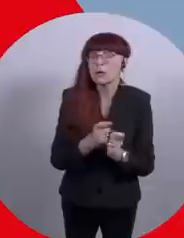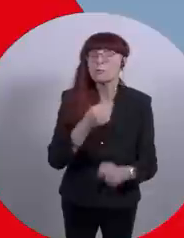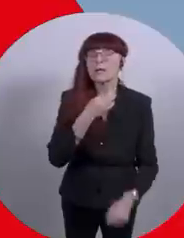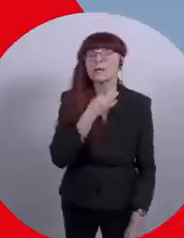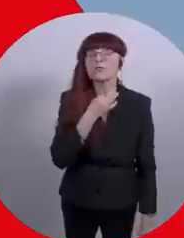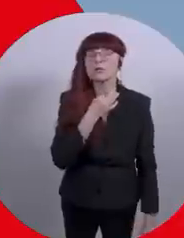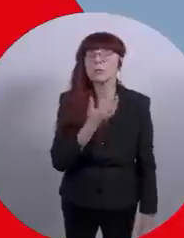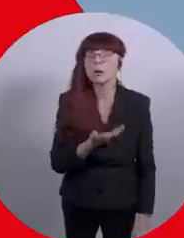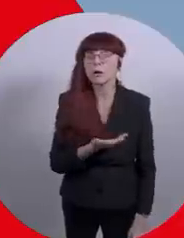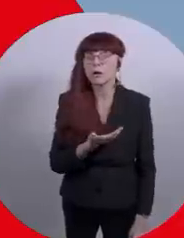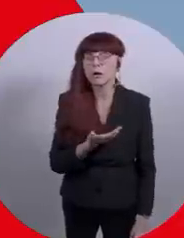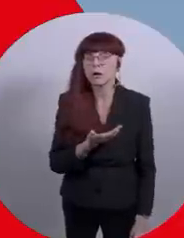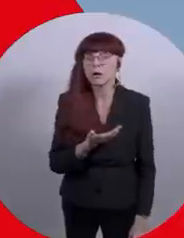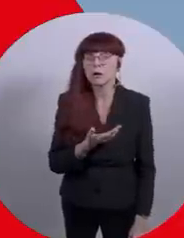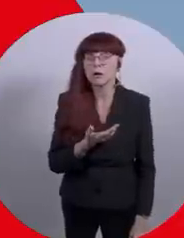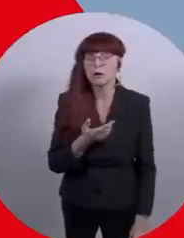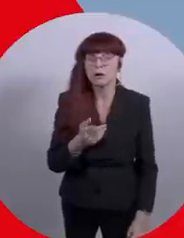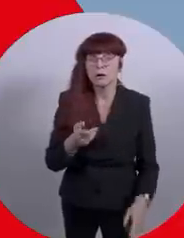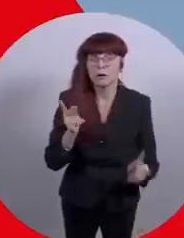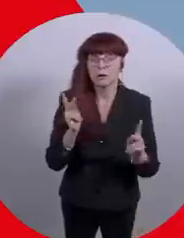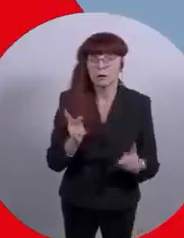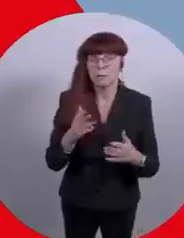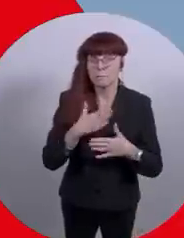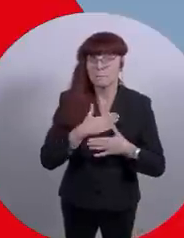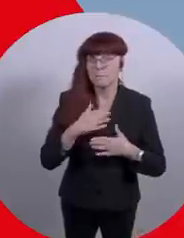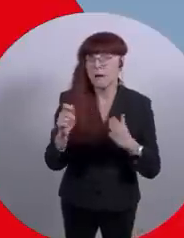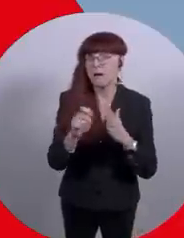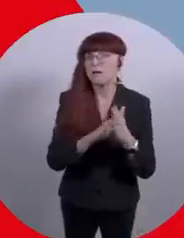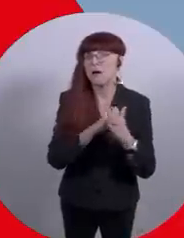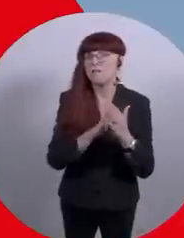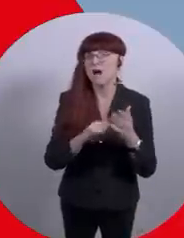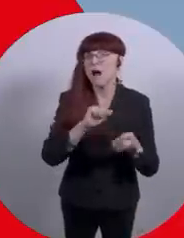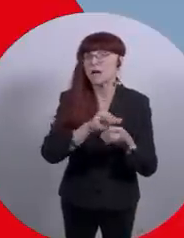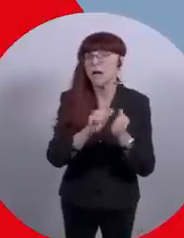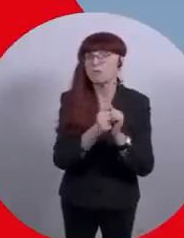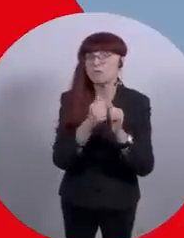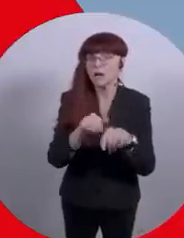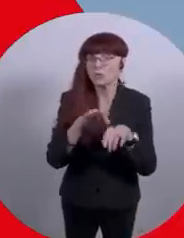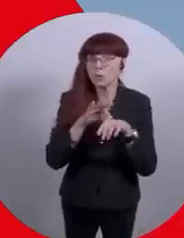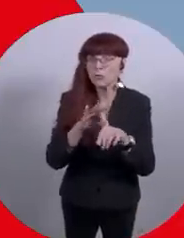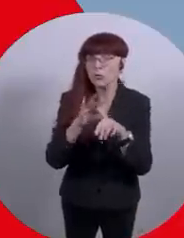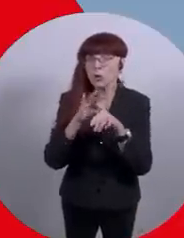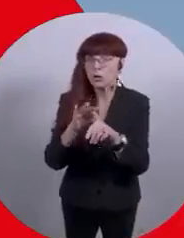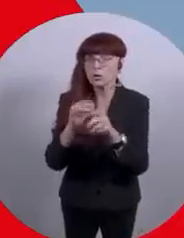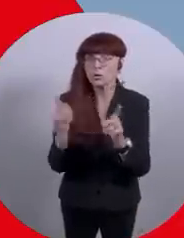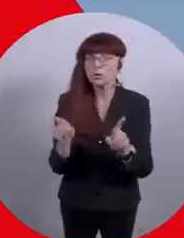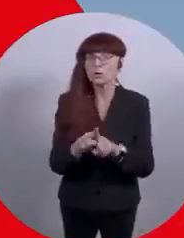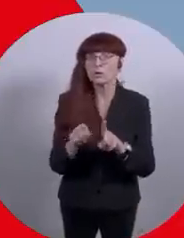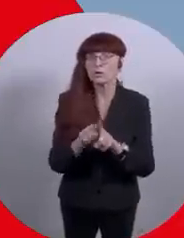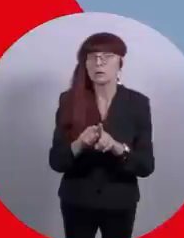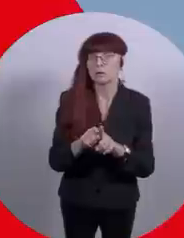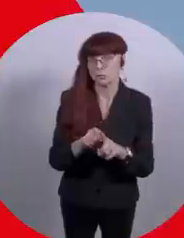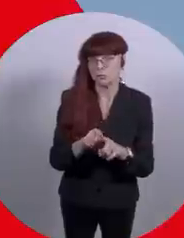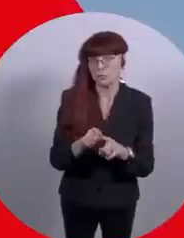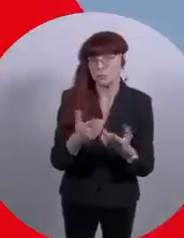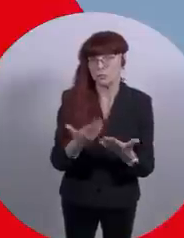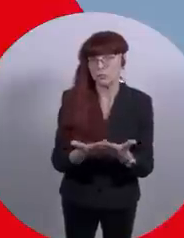wird das Gehen am Ende des Tages dass man den Wahlkampf bestreiten kann wird es gehen dass man auch möglicherweise eine